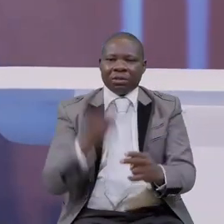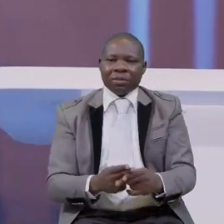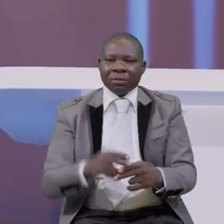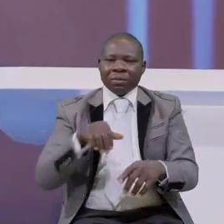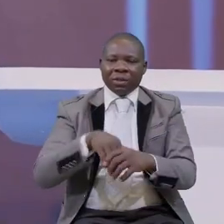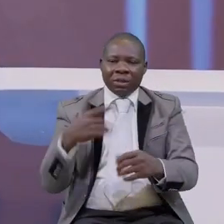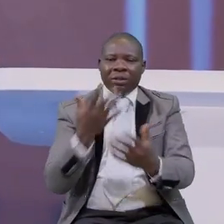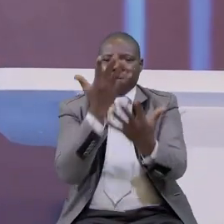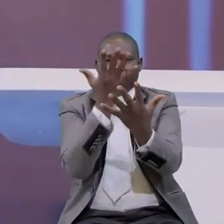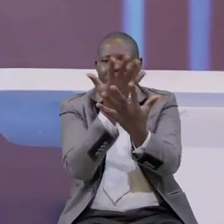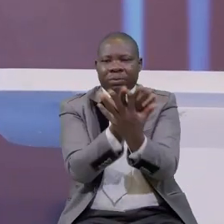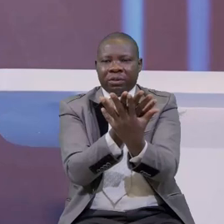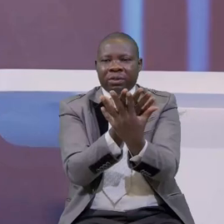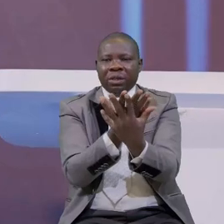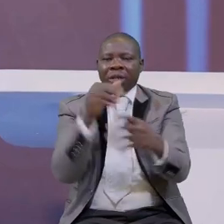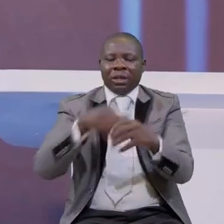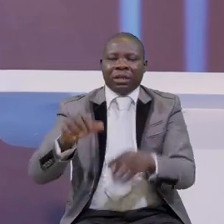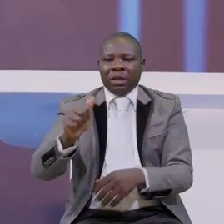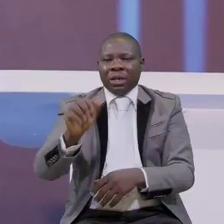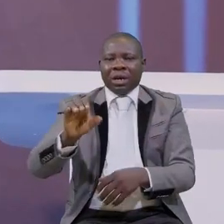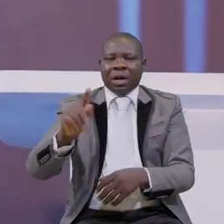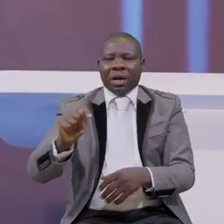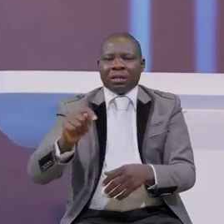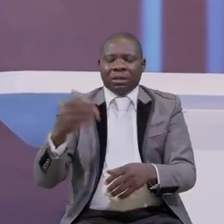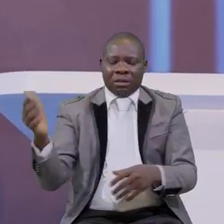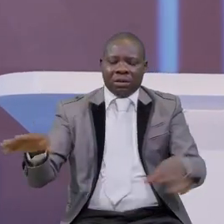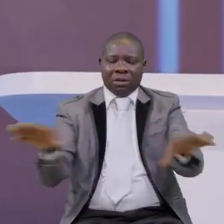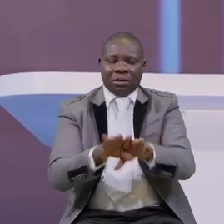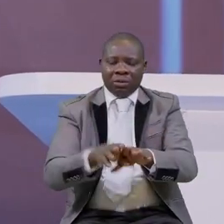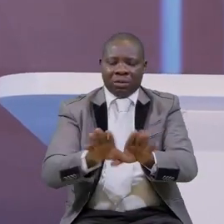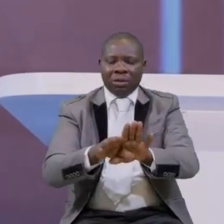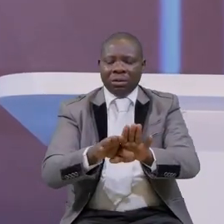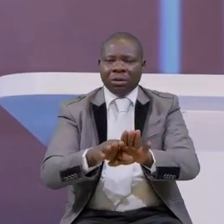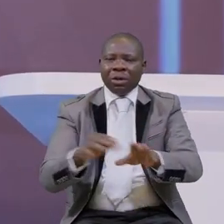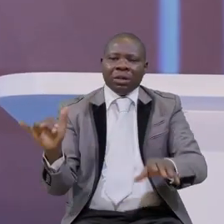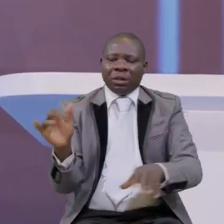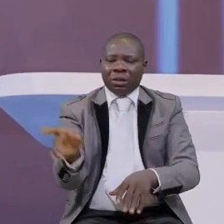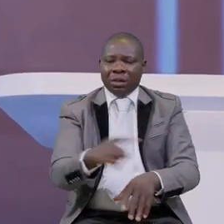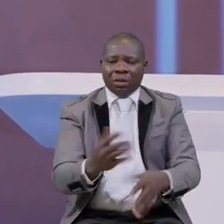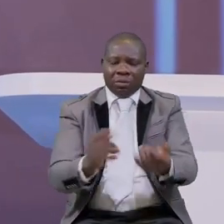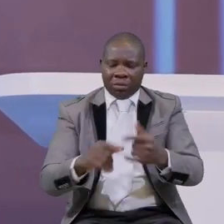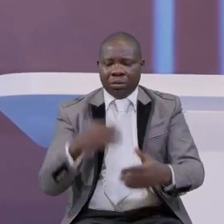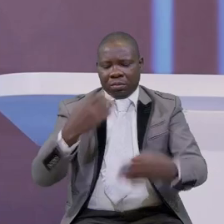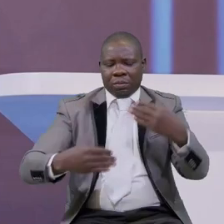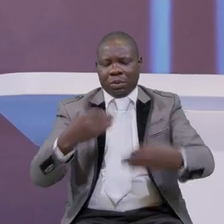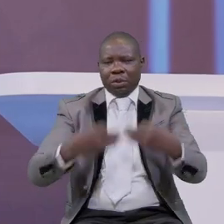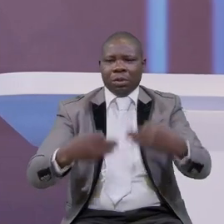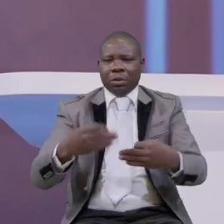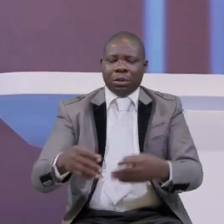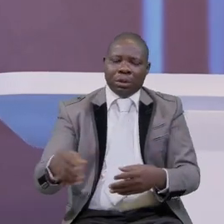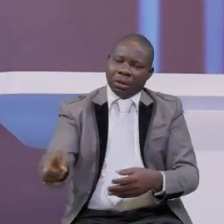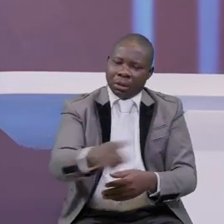prison en Actes chapitre 5. Et comme ils étaient emprisonnés, on les a enfermés. On voulait les juger. Ils